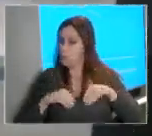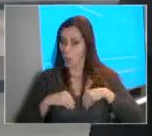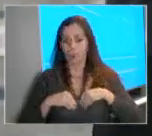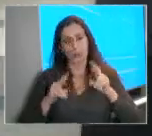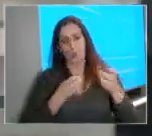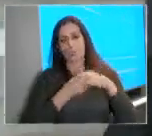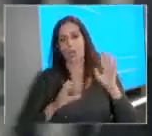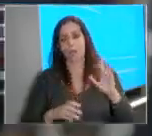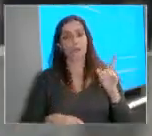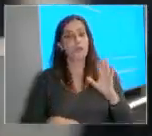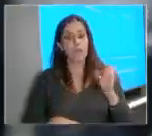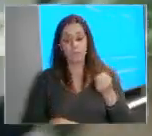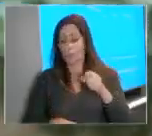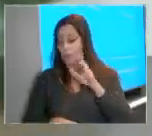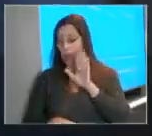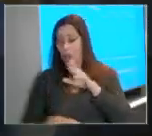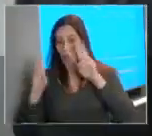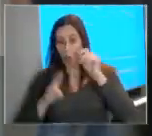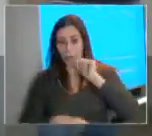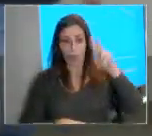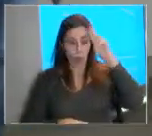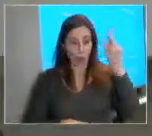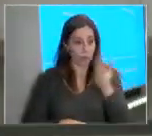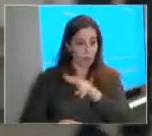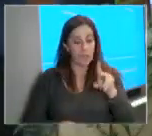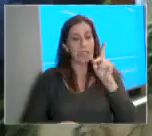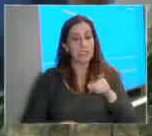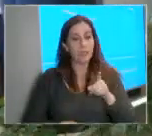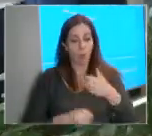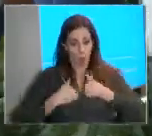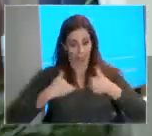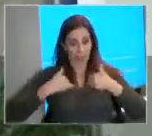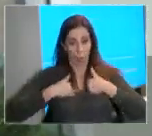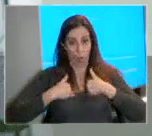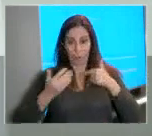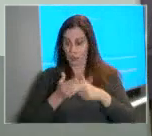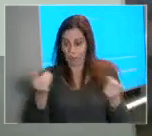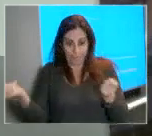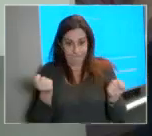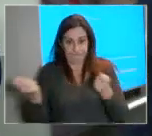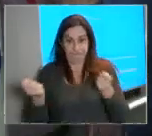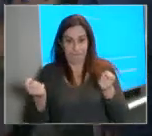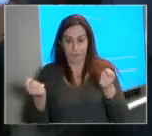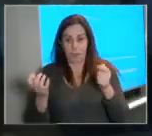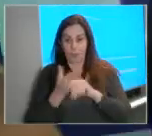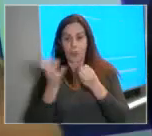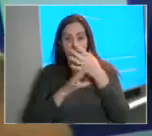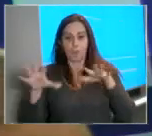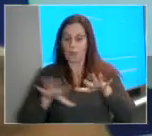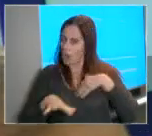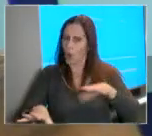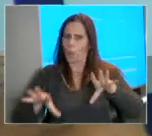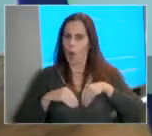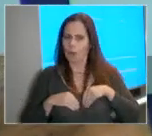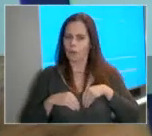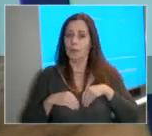המאושר יכול. אם שתי המפלגות, כחול לבן והליכוד, צריכות אותנו כדי שנתווך והם יוכלו להקים ממשלה, אנחנו